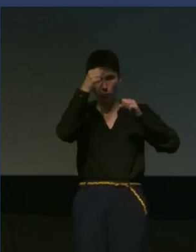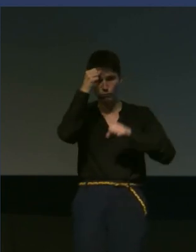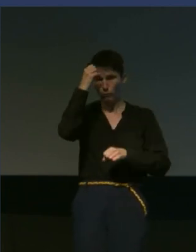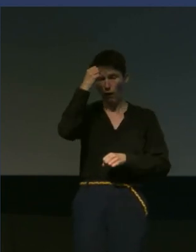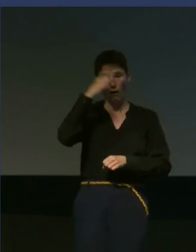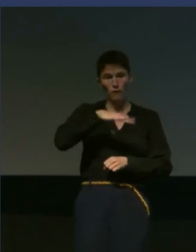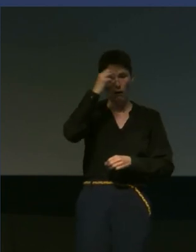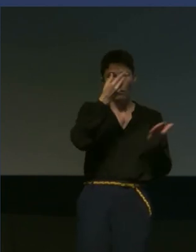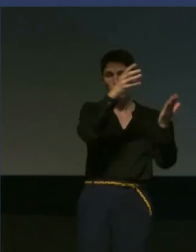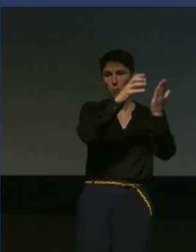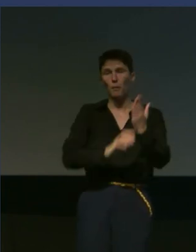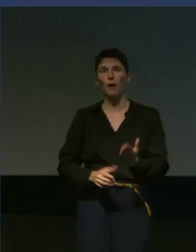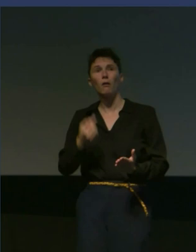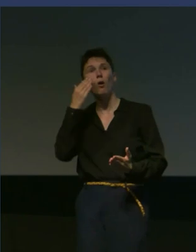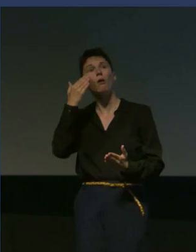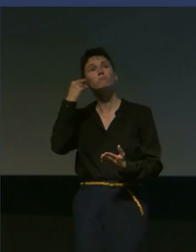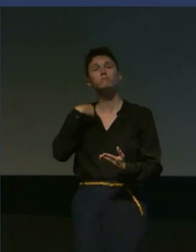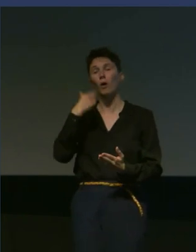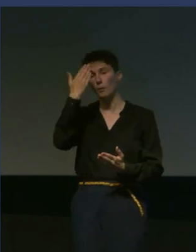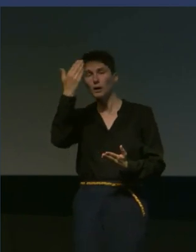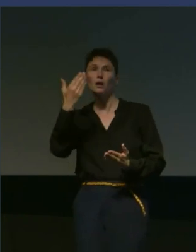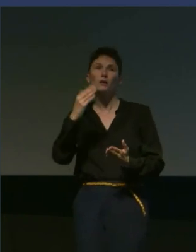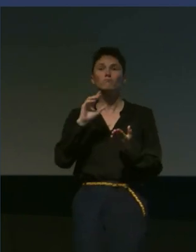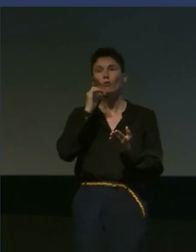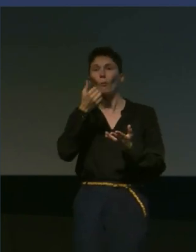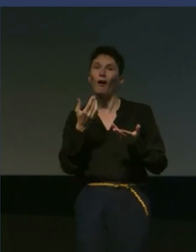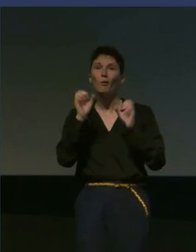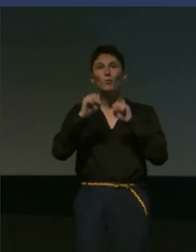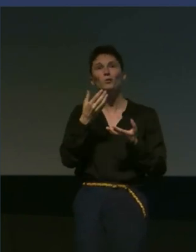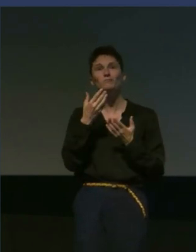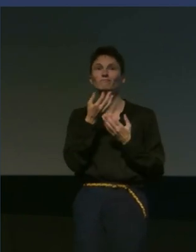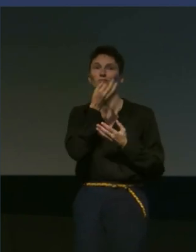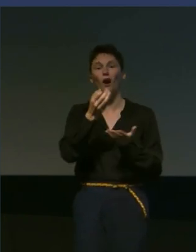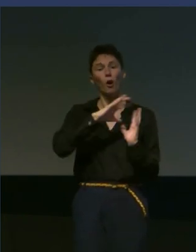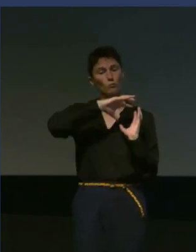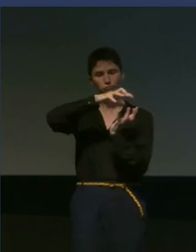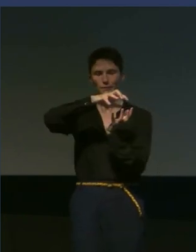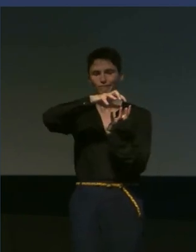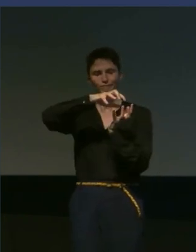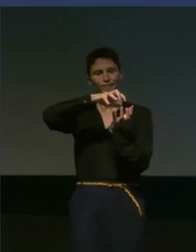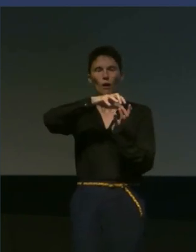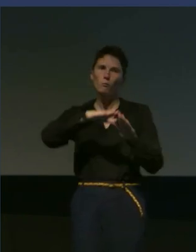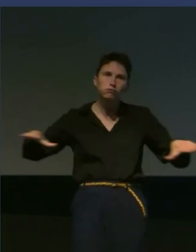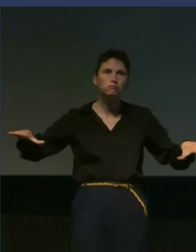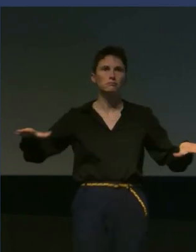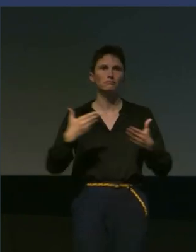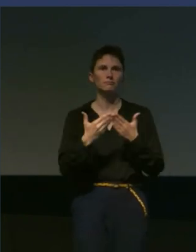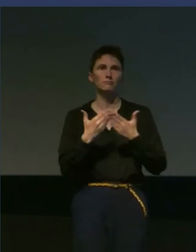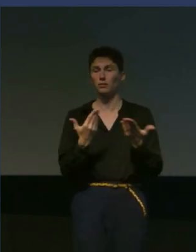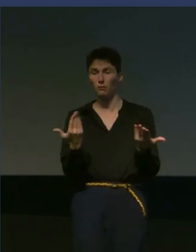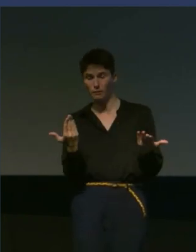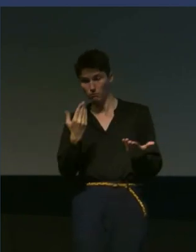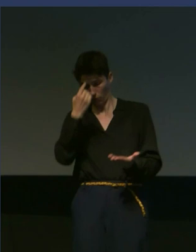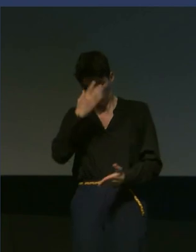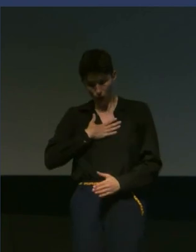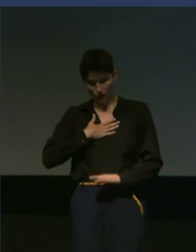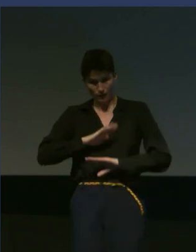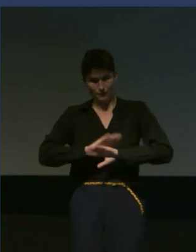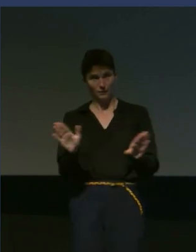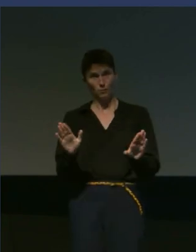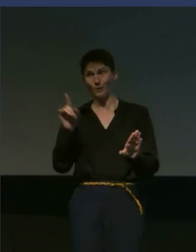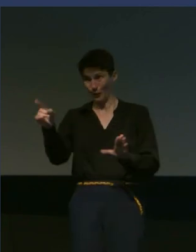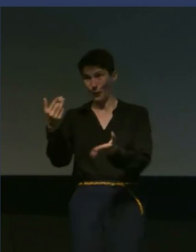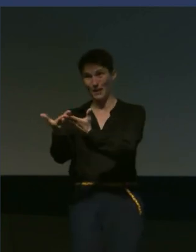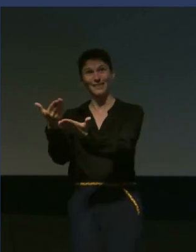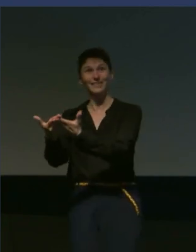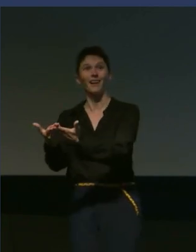demain, je dis que la terre est plate, grande bande passe, en fait. Ça reste une opinion. C'est pas fondé. Et en fait, il marchait beaucoup comme ça.